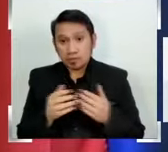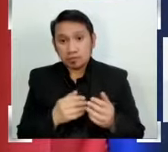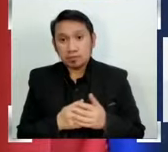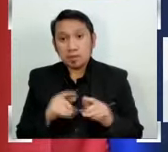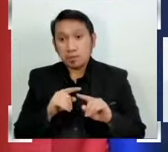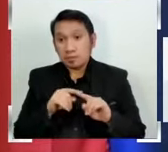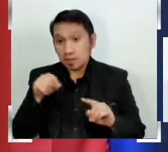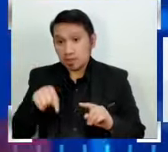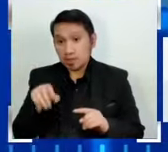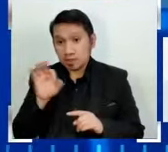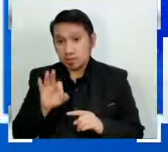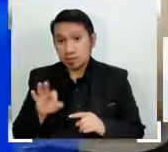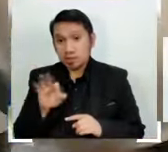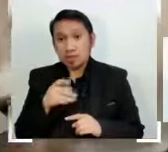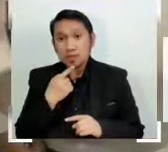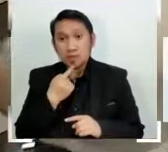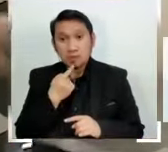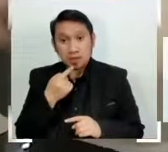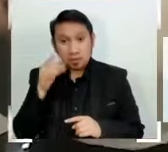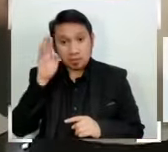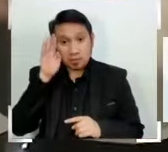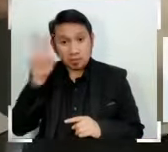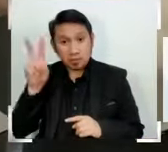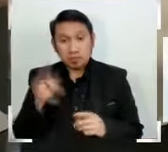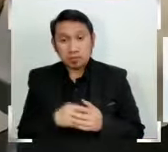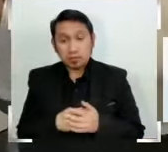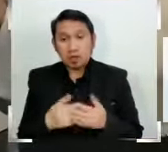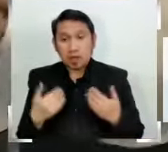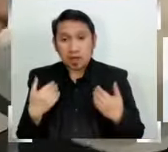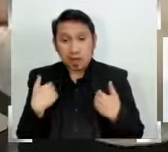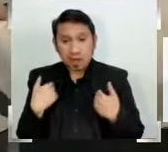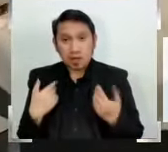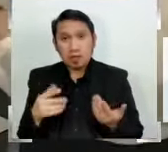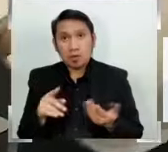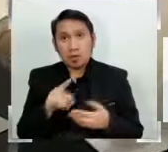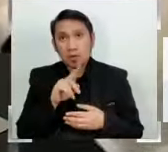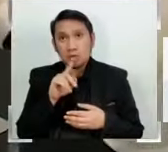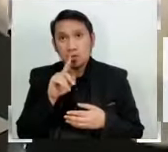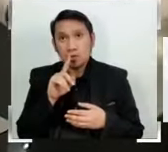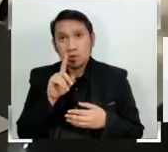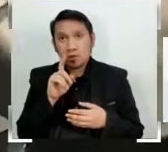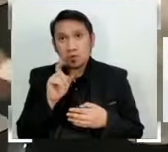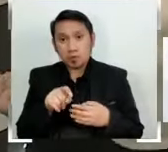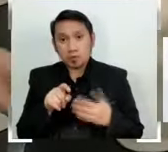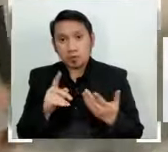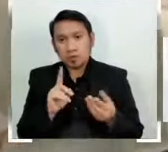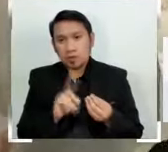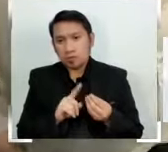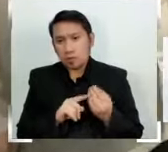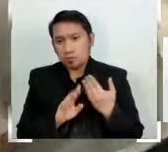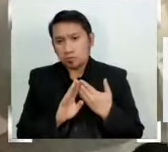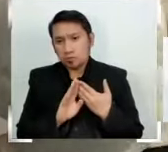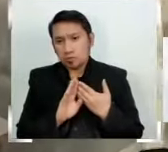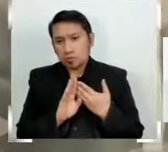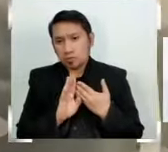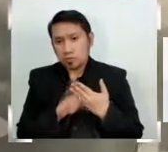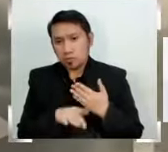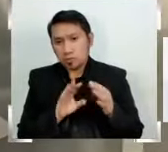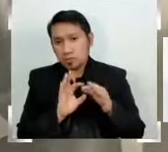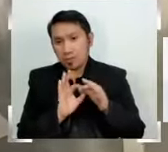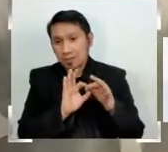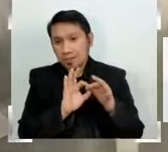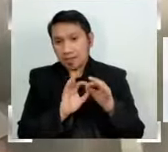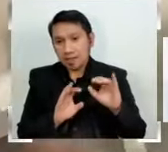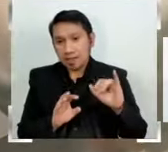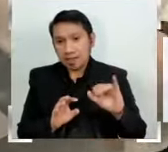Biyernes, sabi ng Pangulo, there is also a question, should we return under the fold of the ICC? So that's again